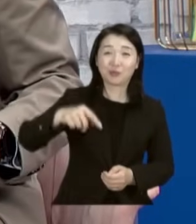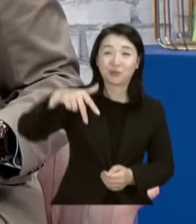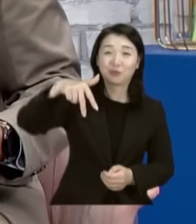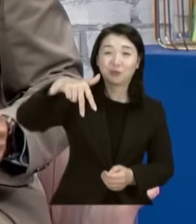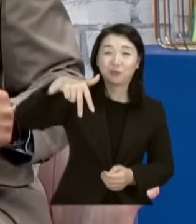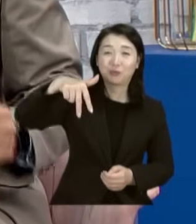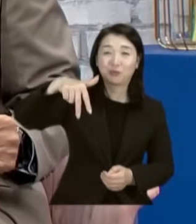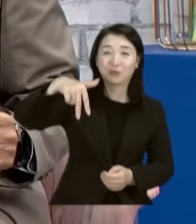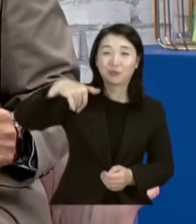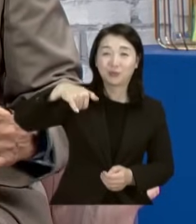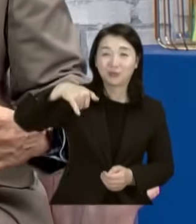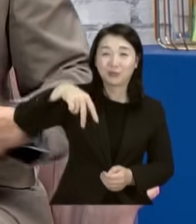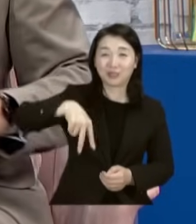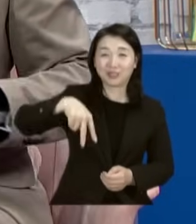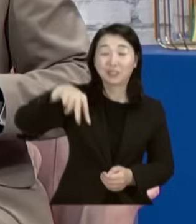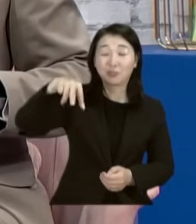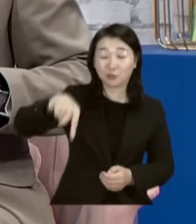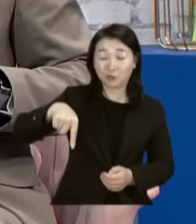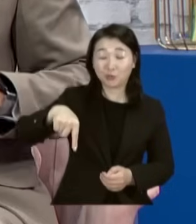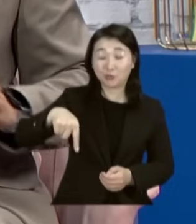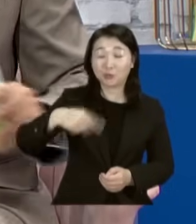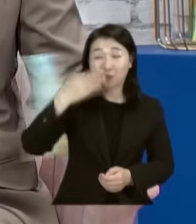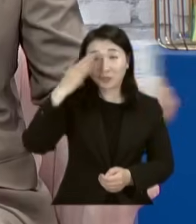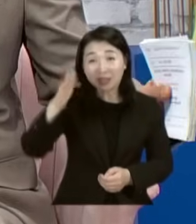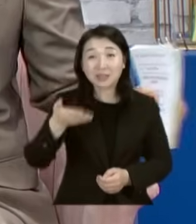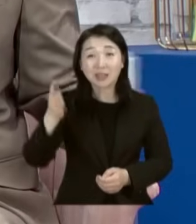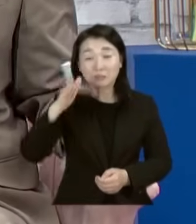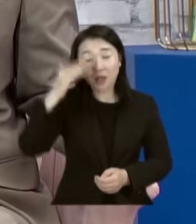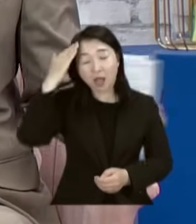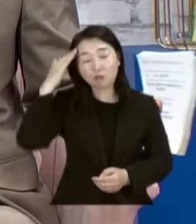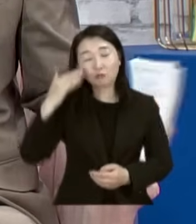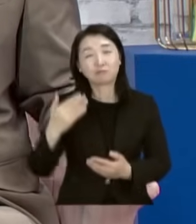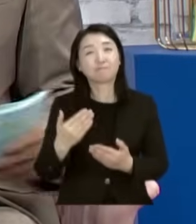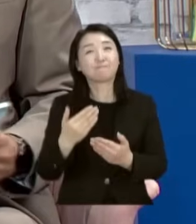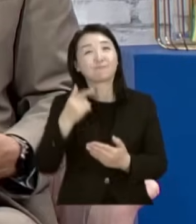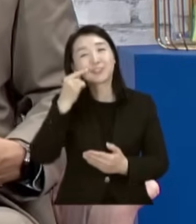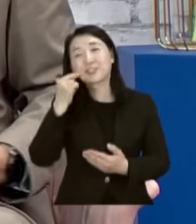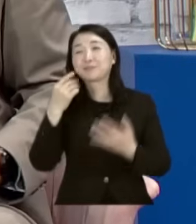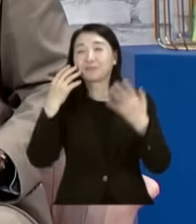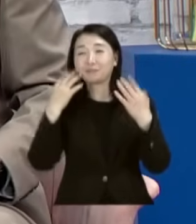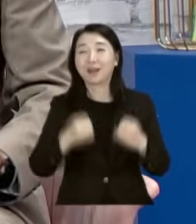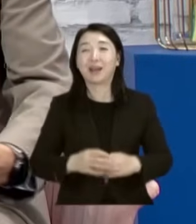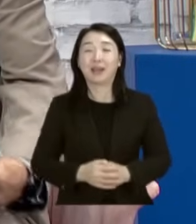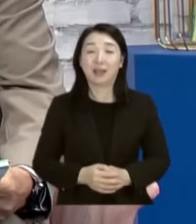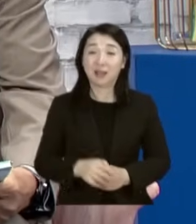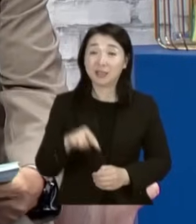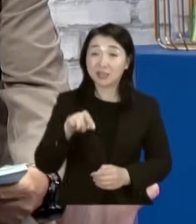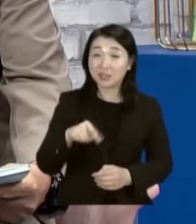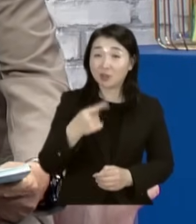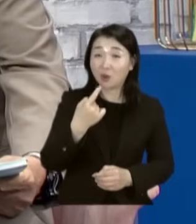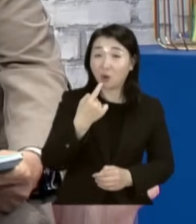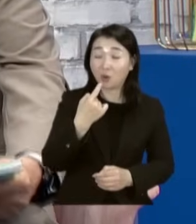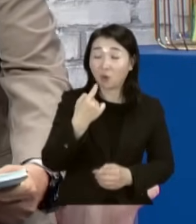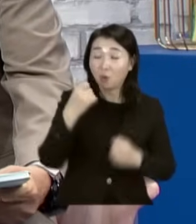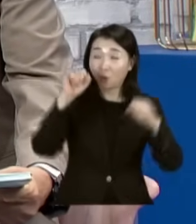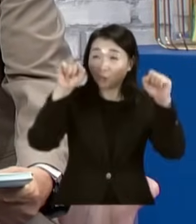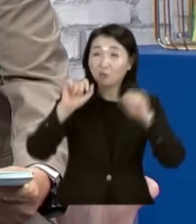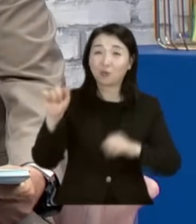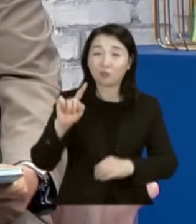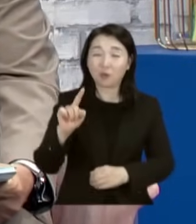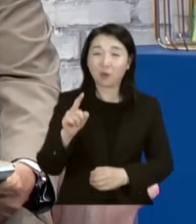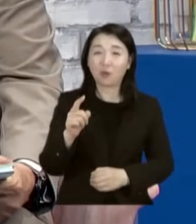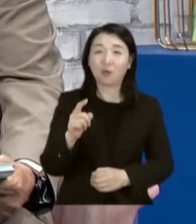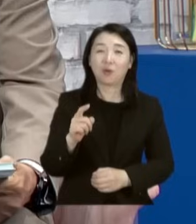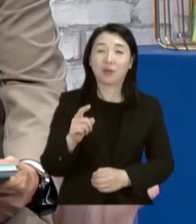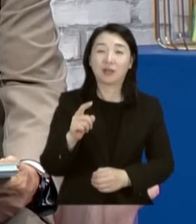낯선 스포츠지만 이제 우리나라에서도 막 이제 활성화 됐어요 그렇죠 주지스 지난 주 우 아시안